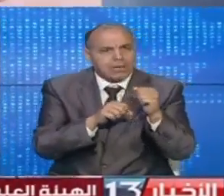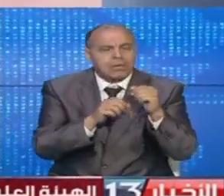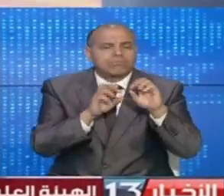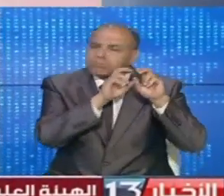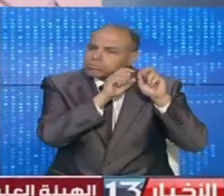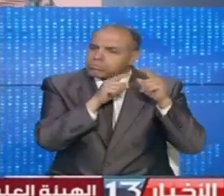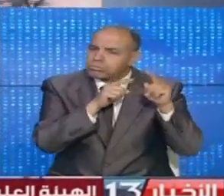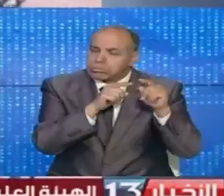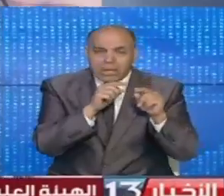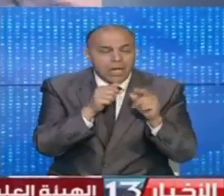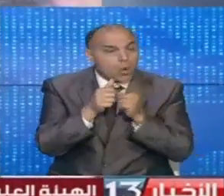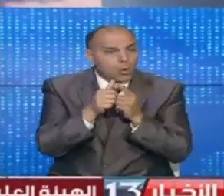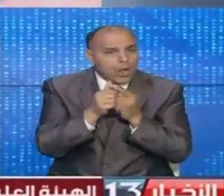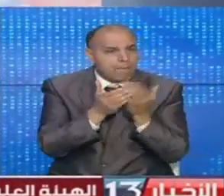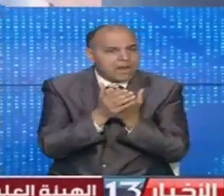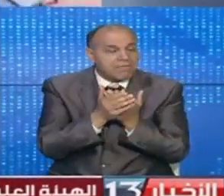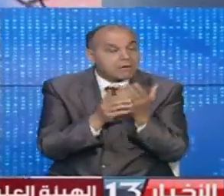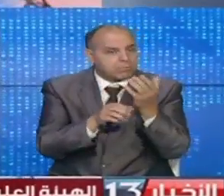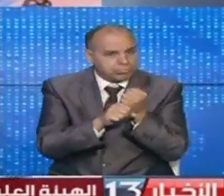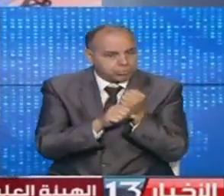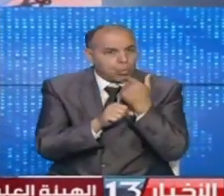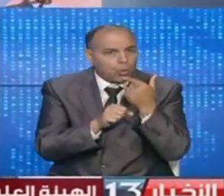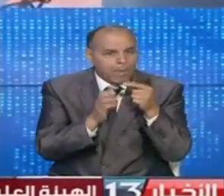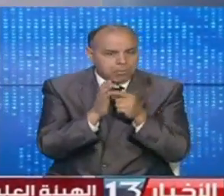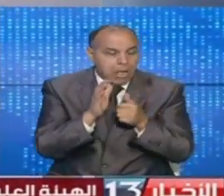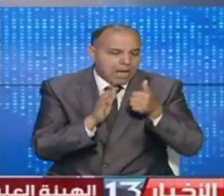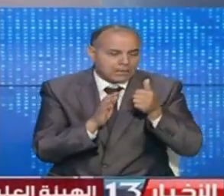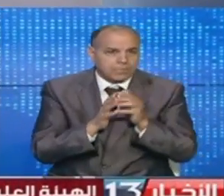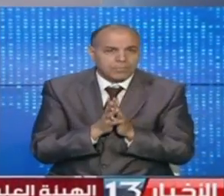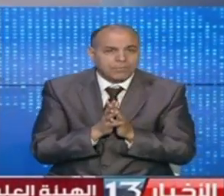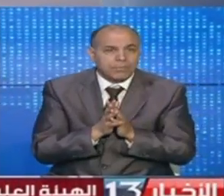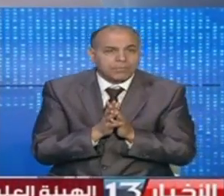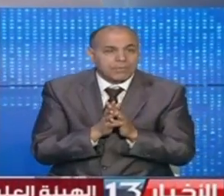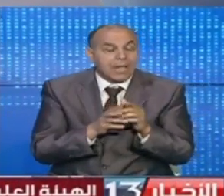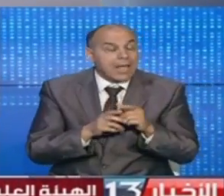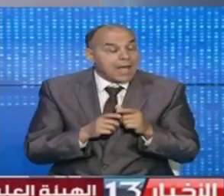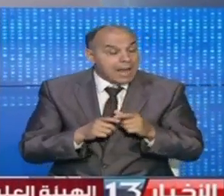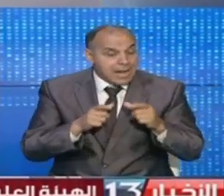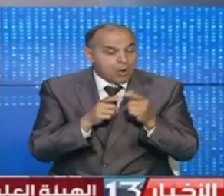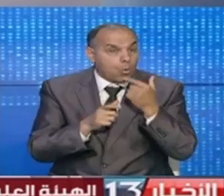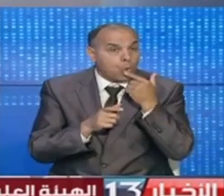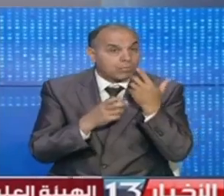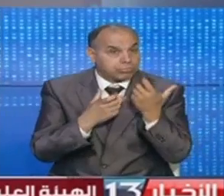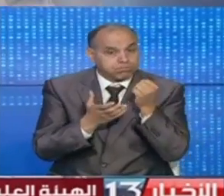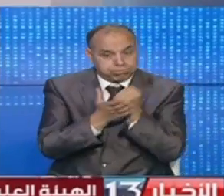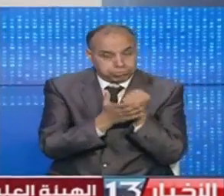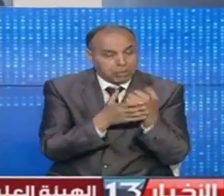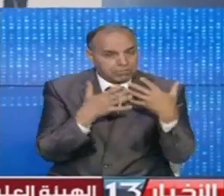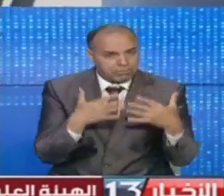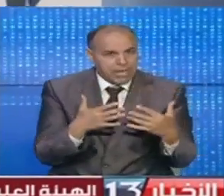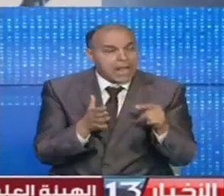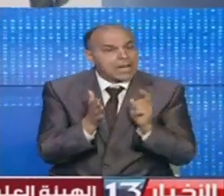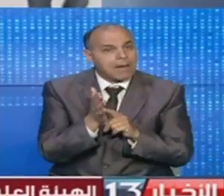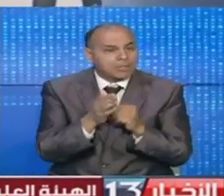المطلوب، تعطى الأولوية للملف الحاصل على مجموع النقاط الأفضل. ودعت الهيكا كافة الإذاعات التي تحصلت على تراخيص إلى